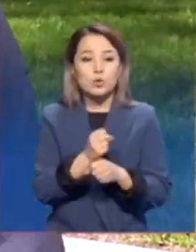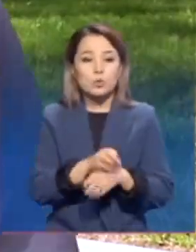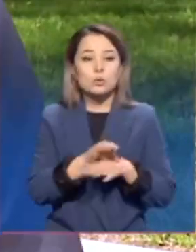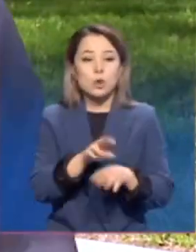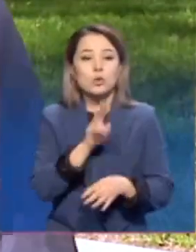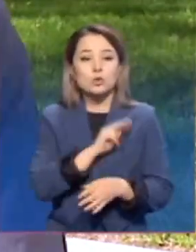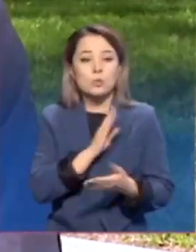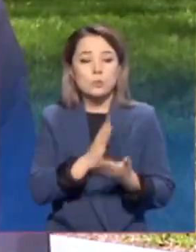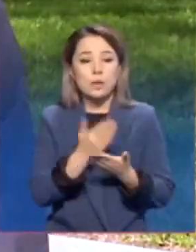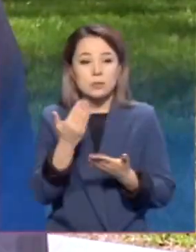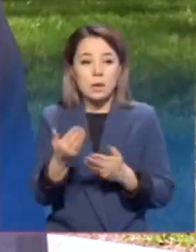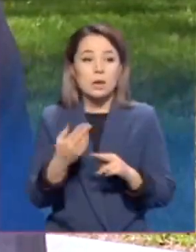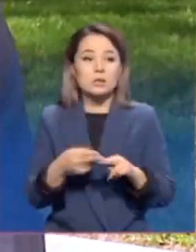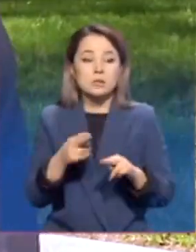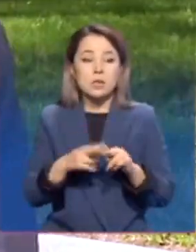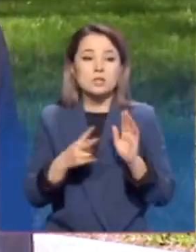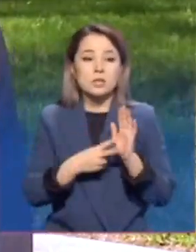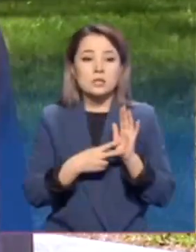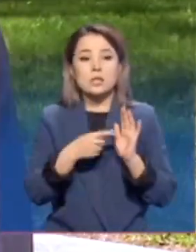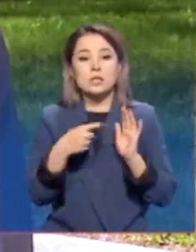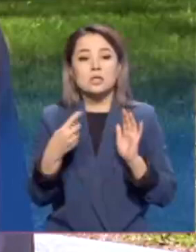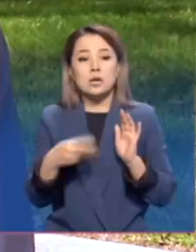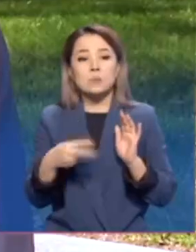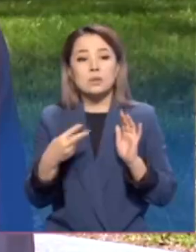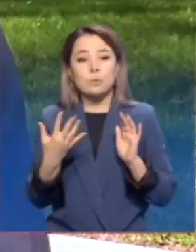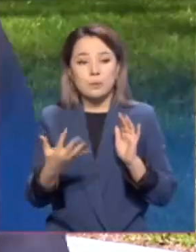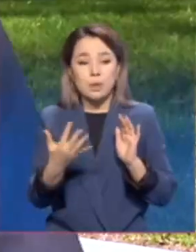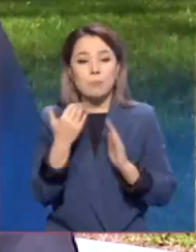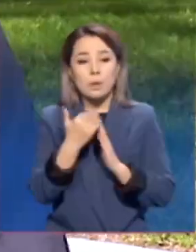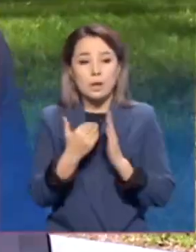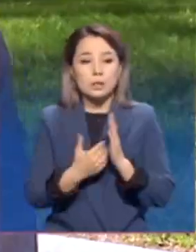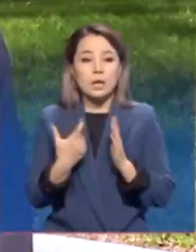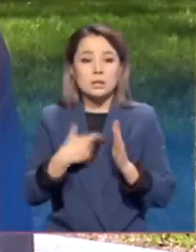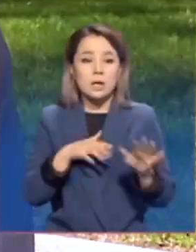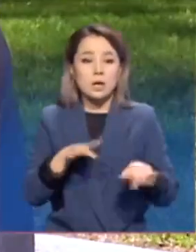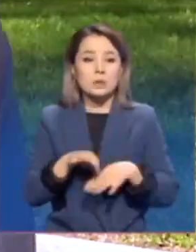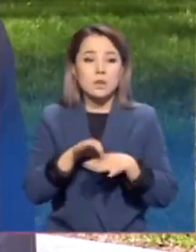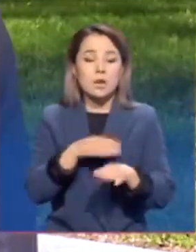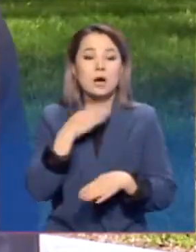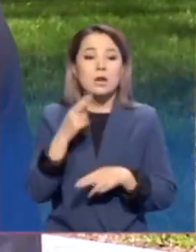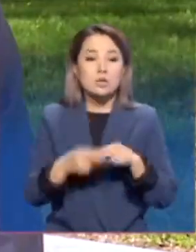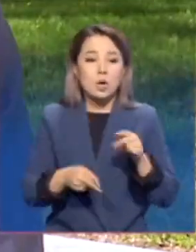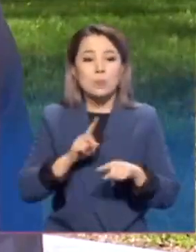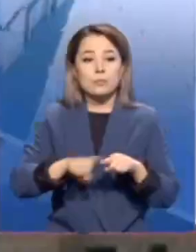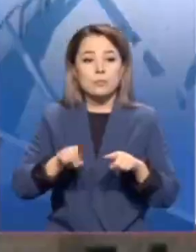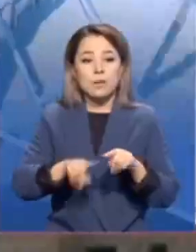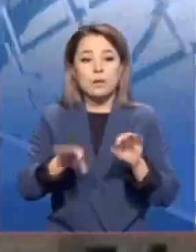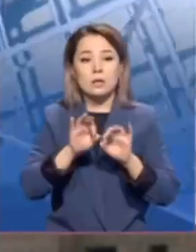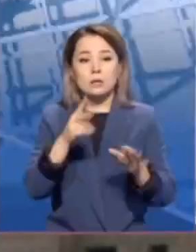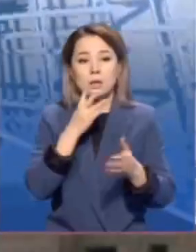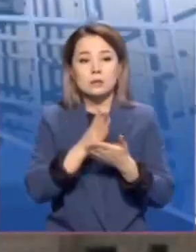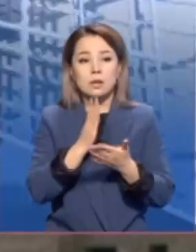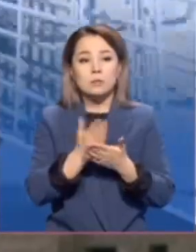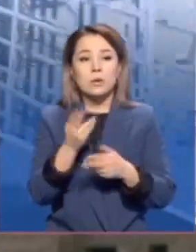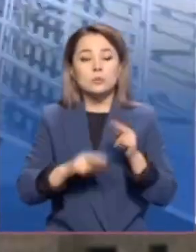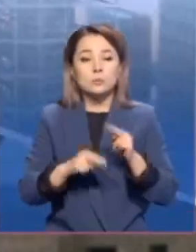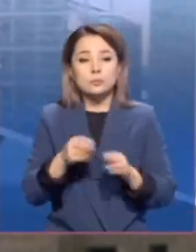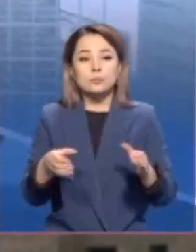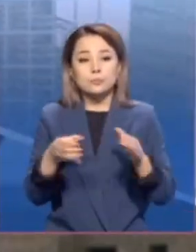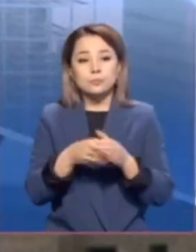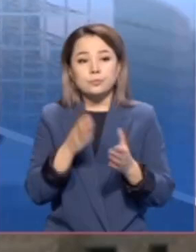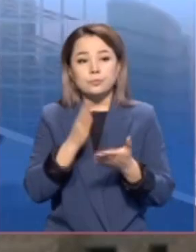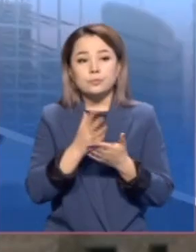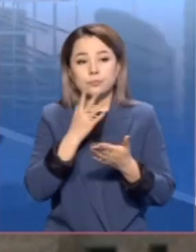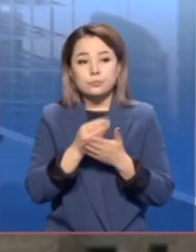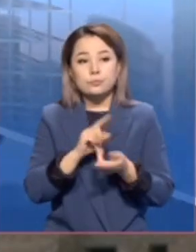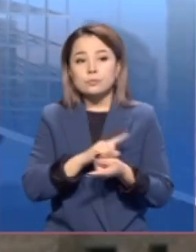жұмыстар. Демек, бұл 7-20-25 бағдарламасы өзінің миссиясын аяқтауға жақындап қалды дегенді білдіреді. Құрылыс компанияларының